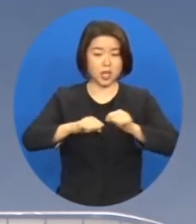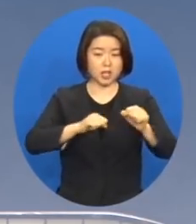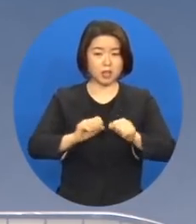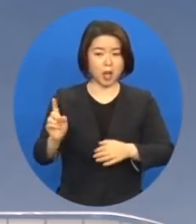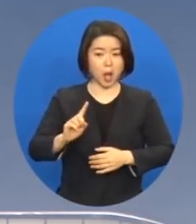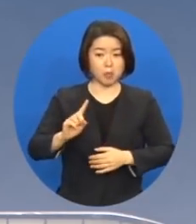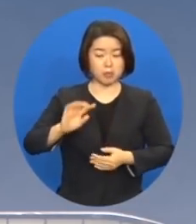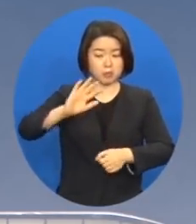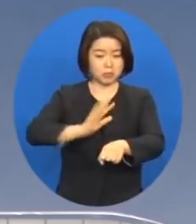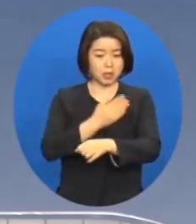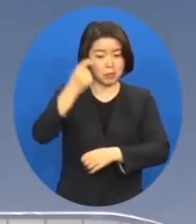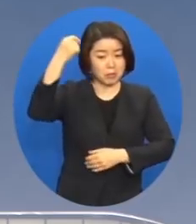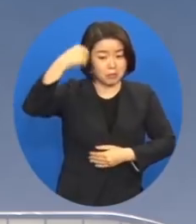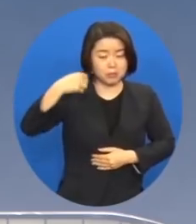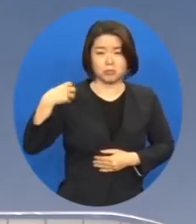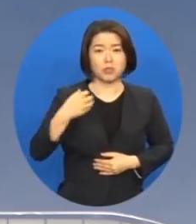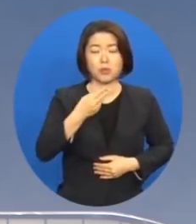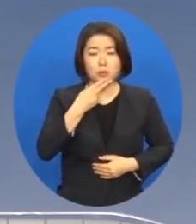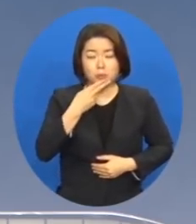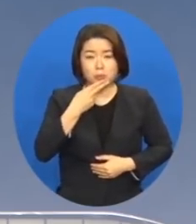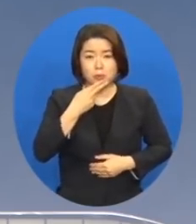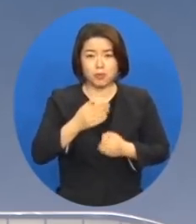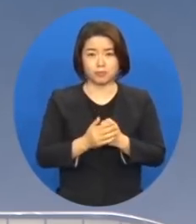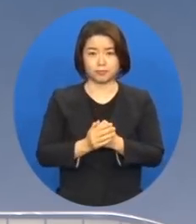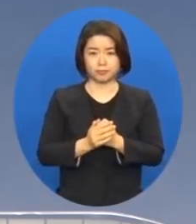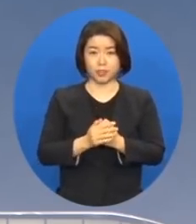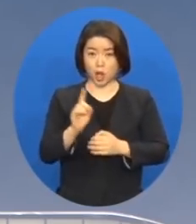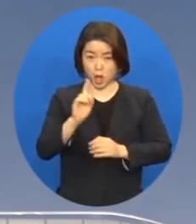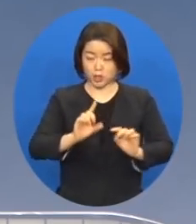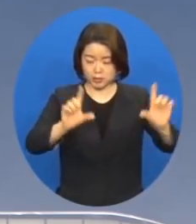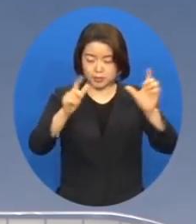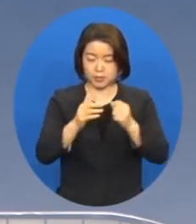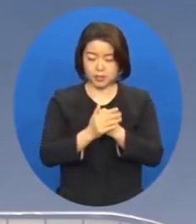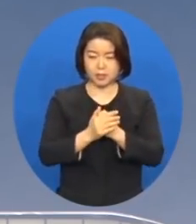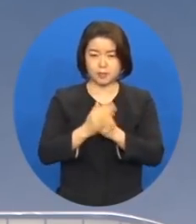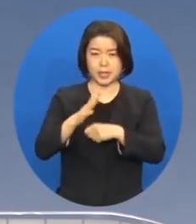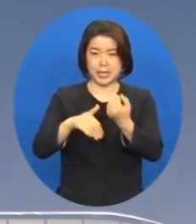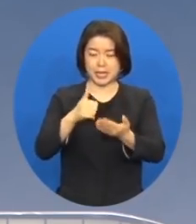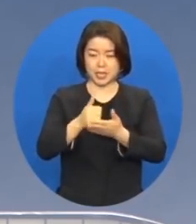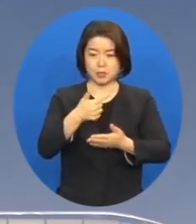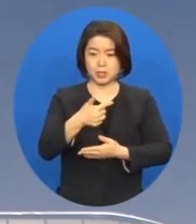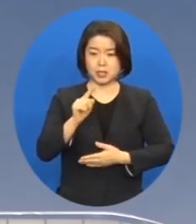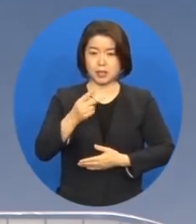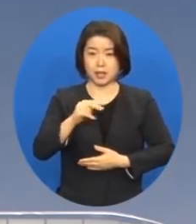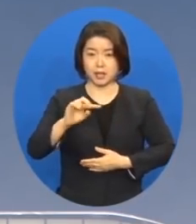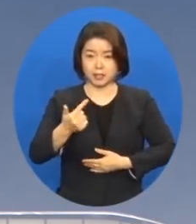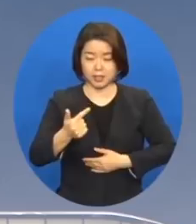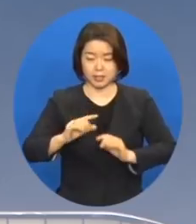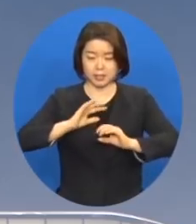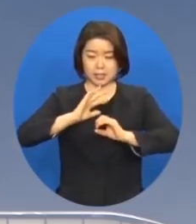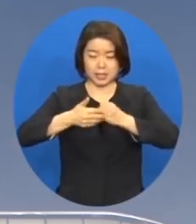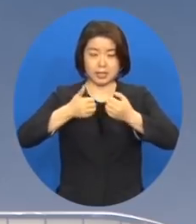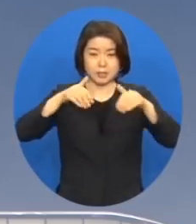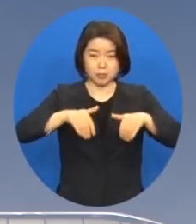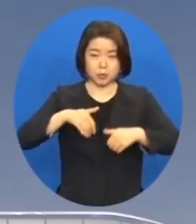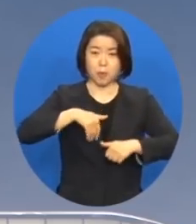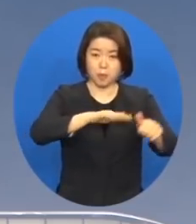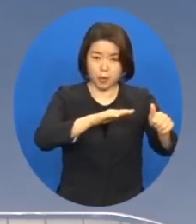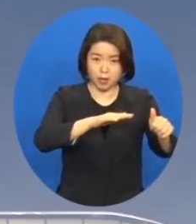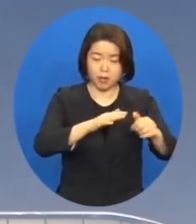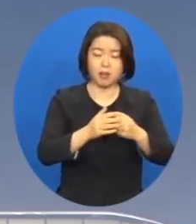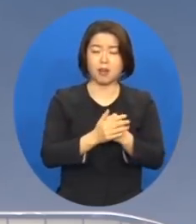가책이 없었습니다. 하루는 하나님께서 나단 선지자를 다윗에게 보냈습니다.